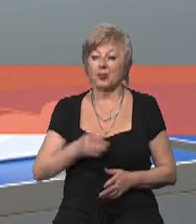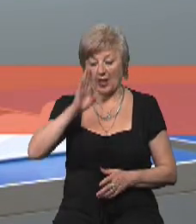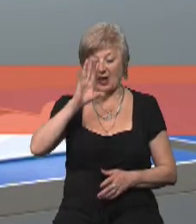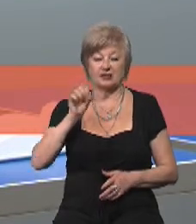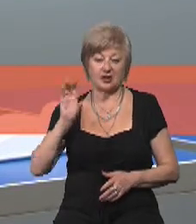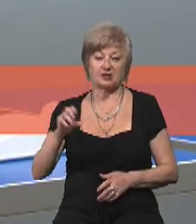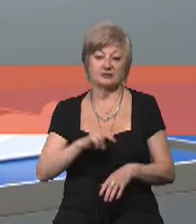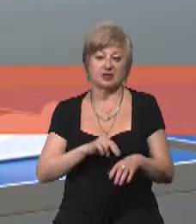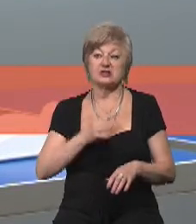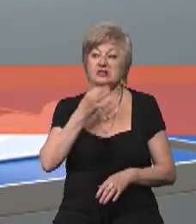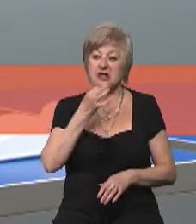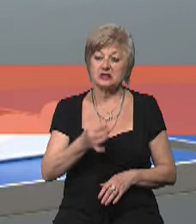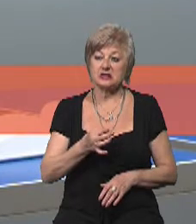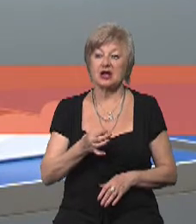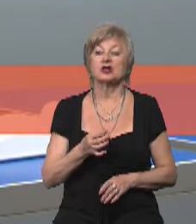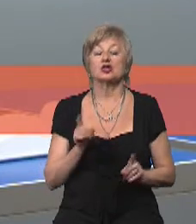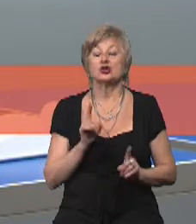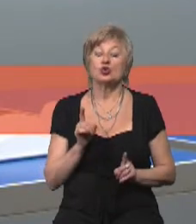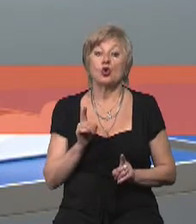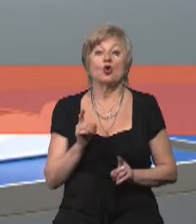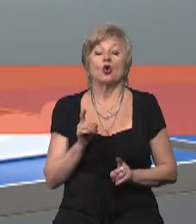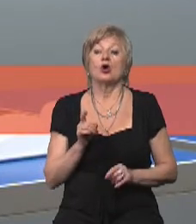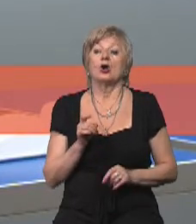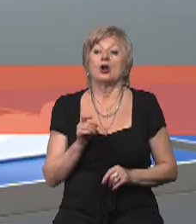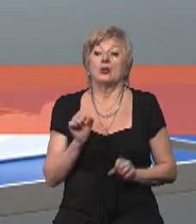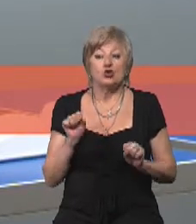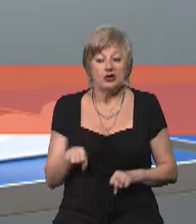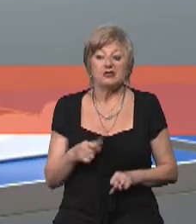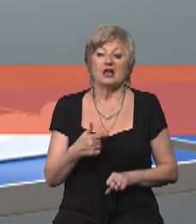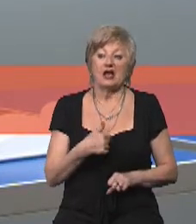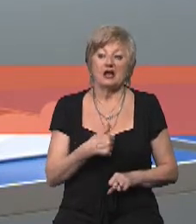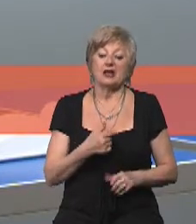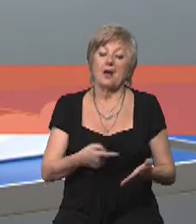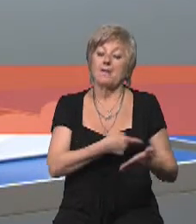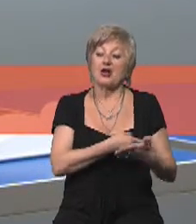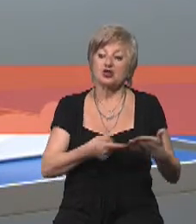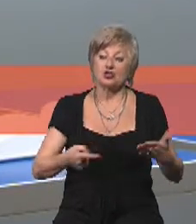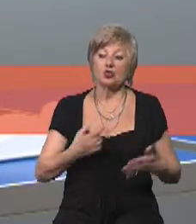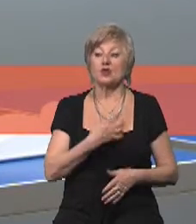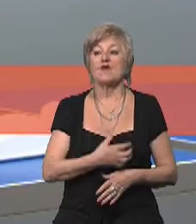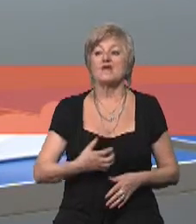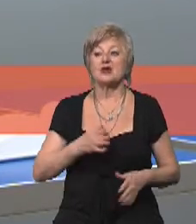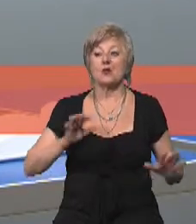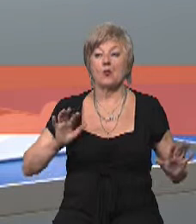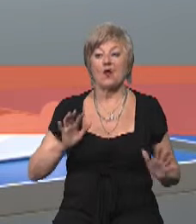Денис говорив про можливості. Я хочу дуже підкреслити дуже важливий такий момент, бо